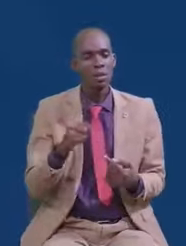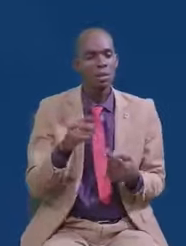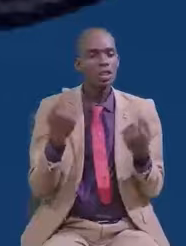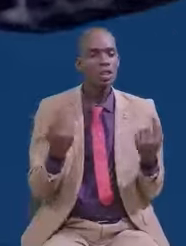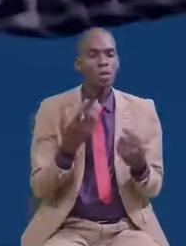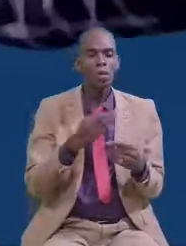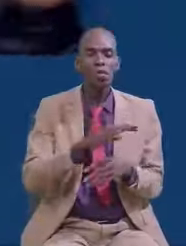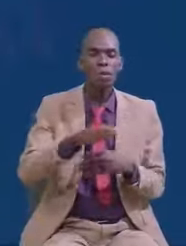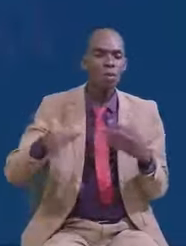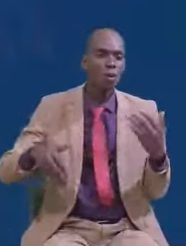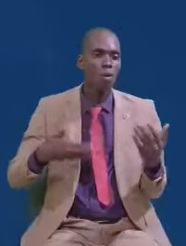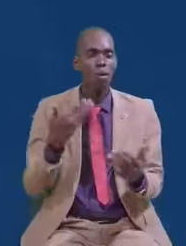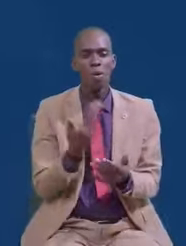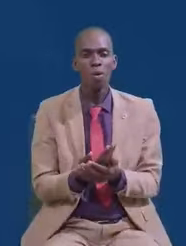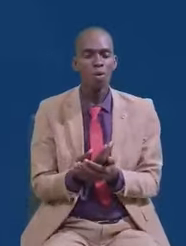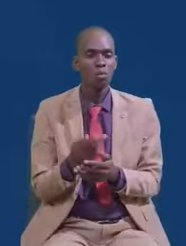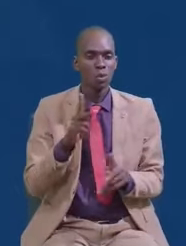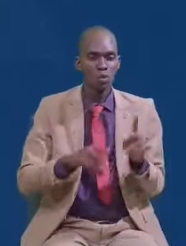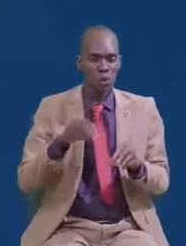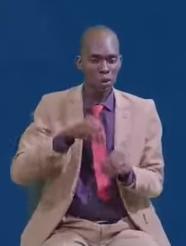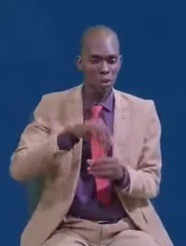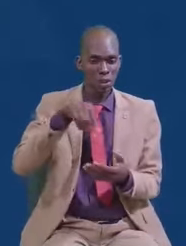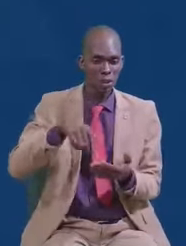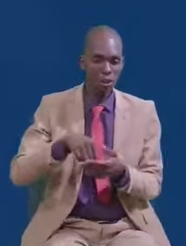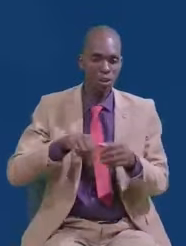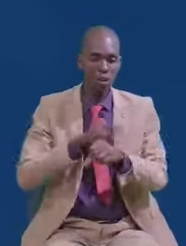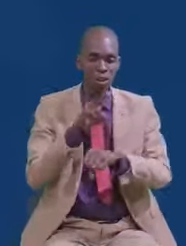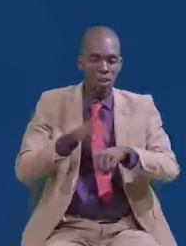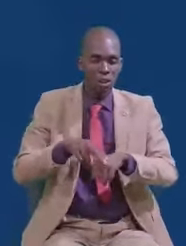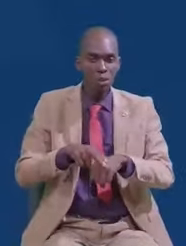les transgressions de tout le monde dans ce pays,